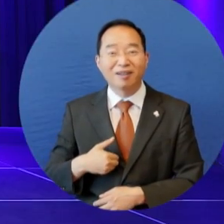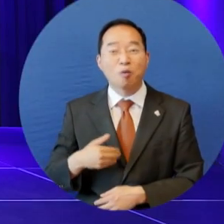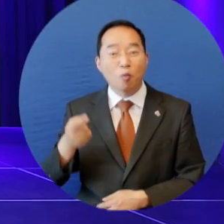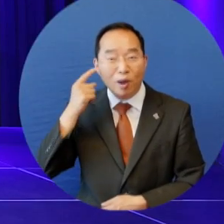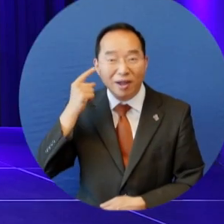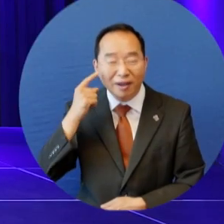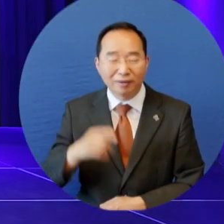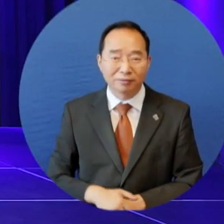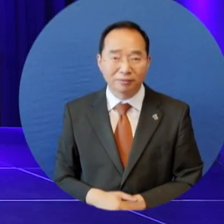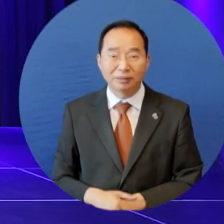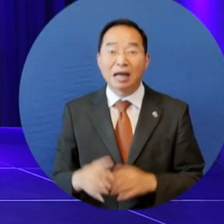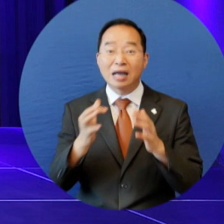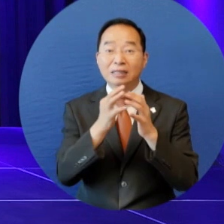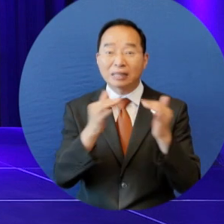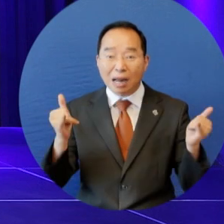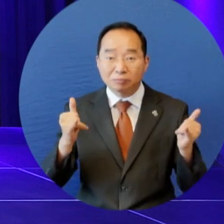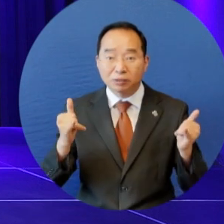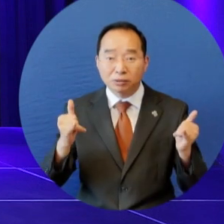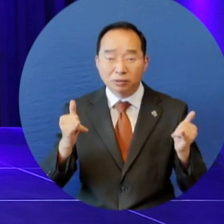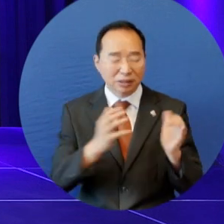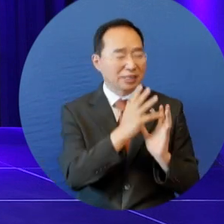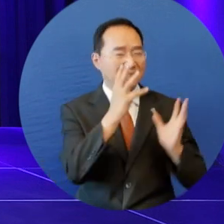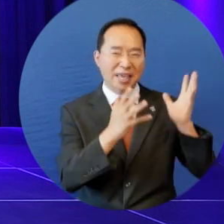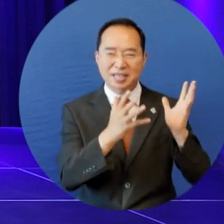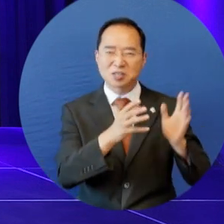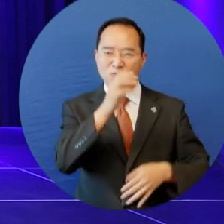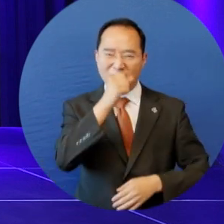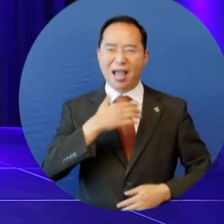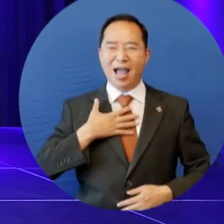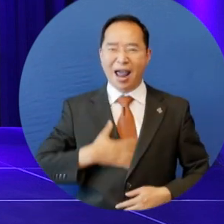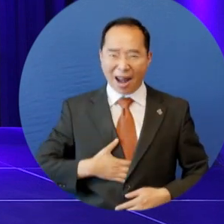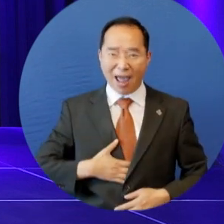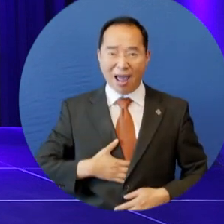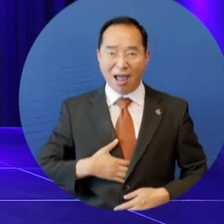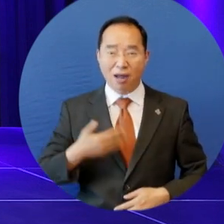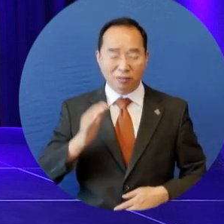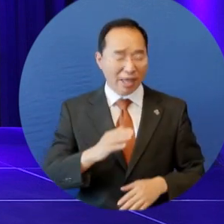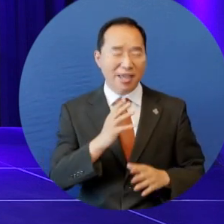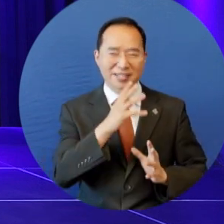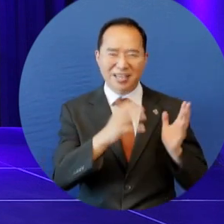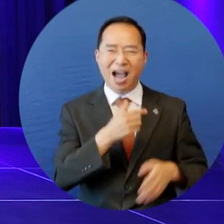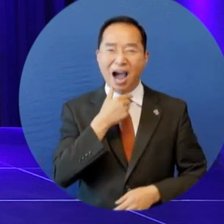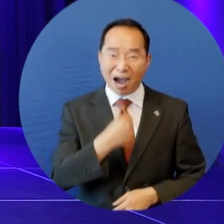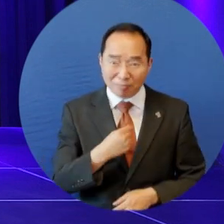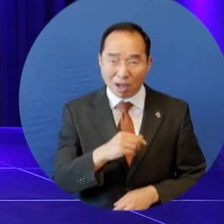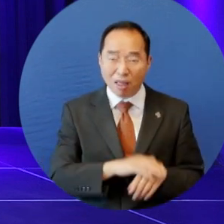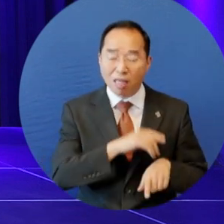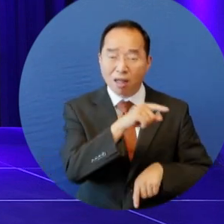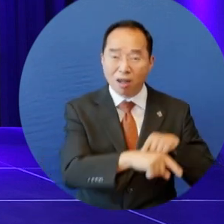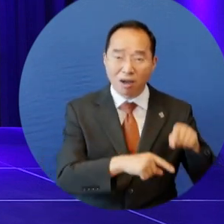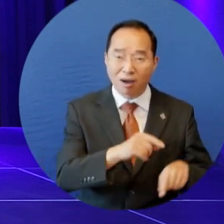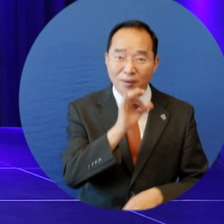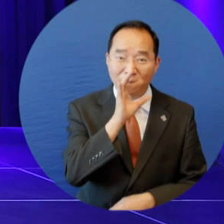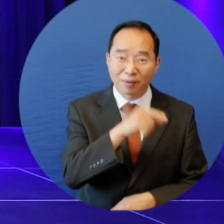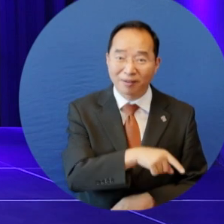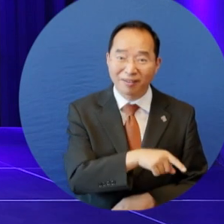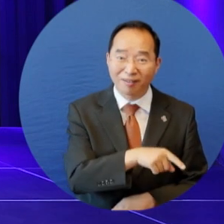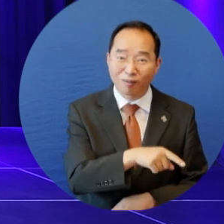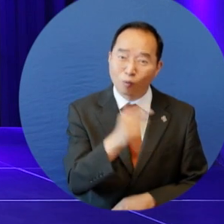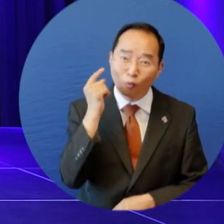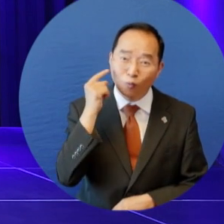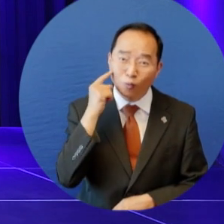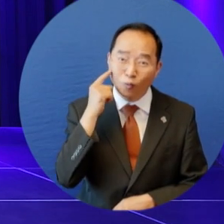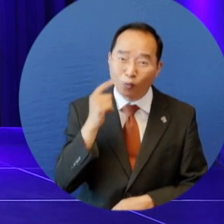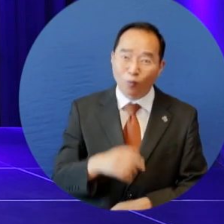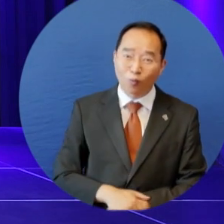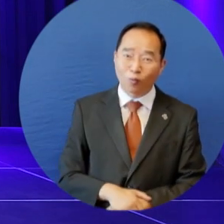이런 생각을 하게 된 것은 왜 사람들이 채식이 옳다라고 생각하고 채식을 하고 싶다고